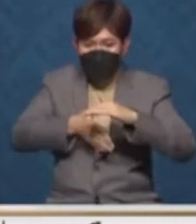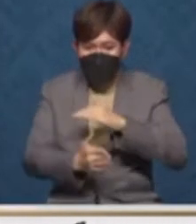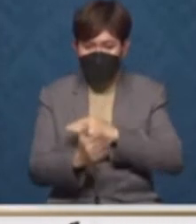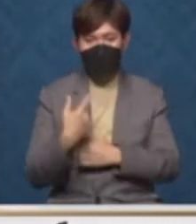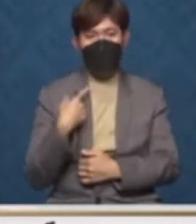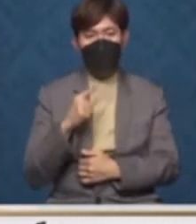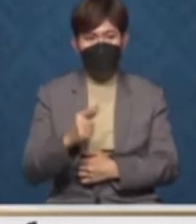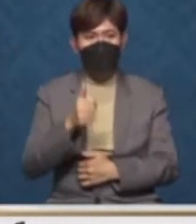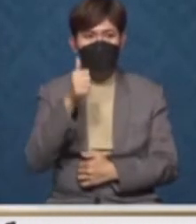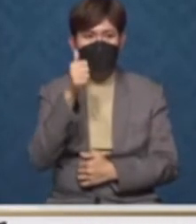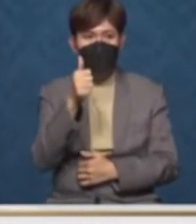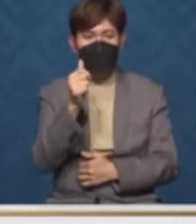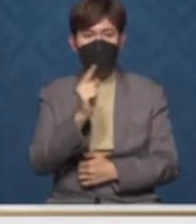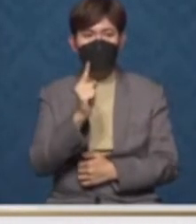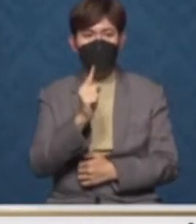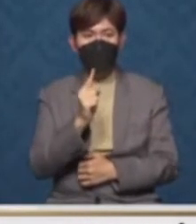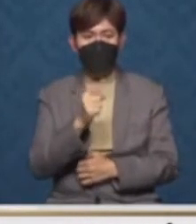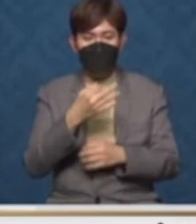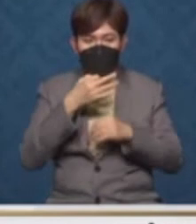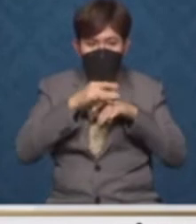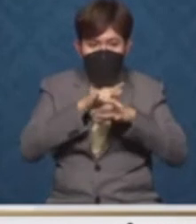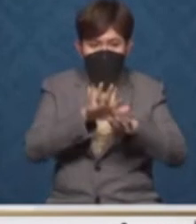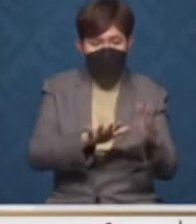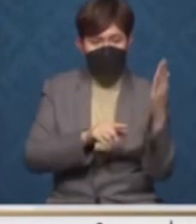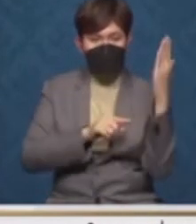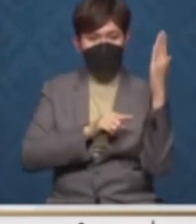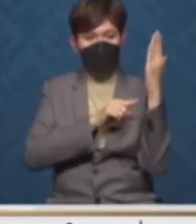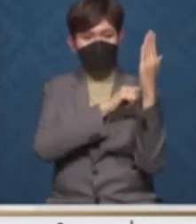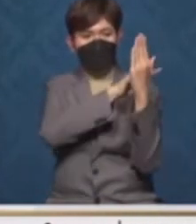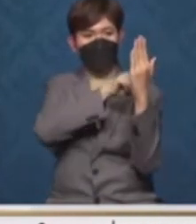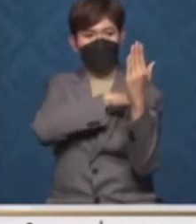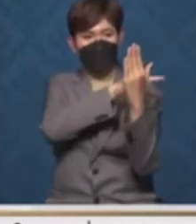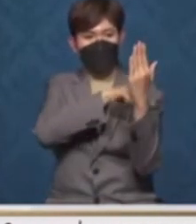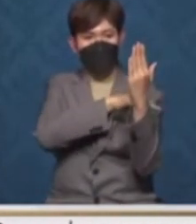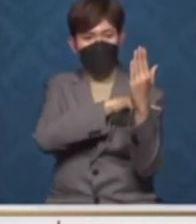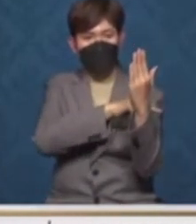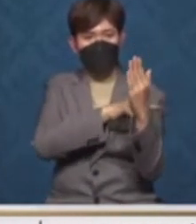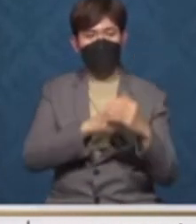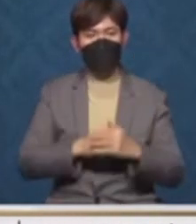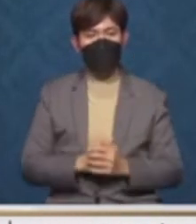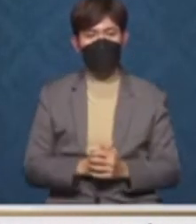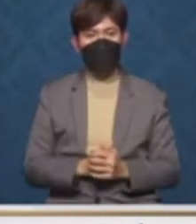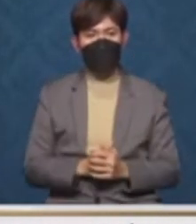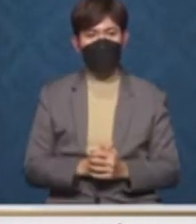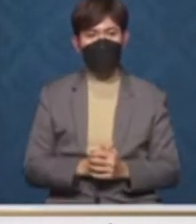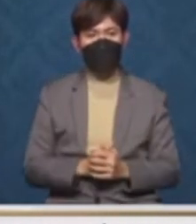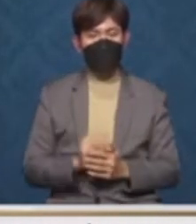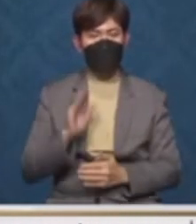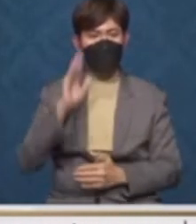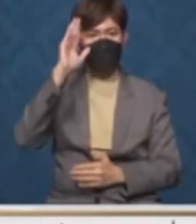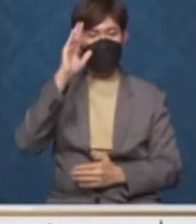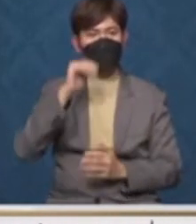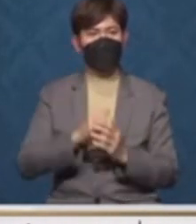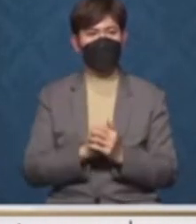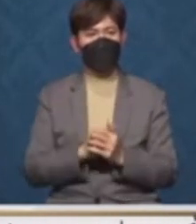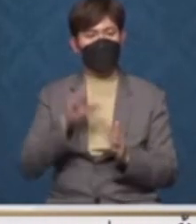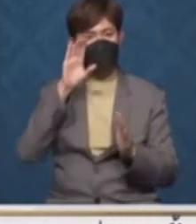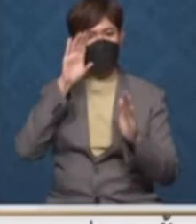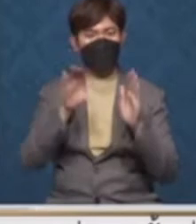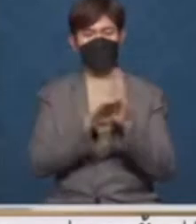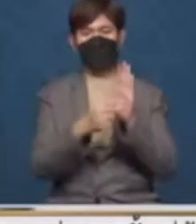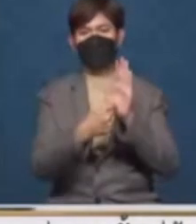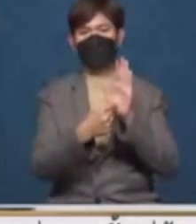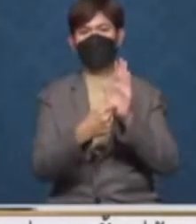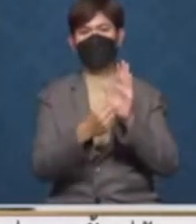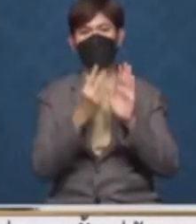านครับ ในฝั่งทะเลอันดามันในระยะ200ไมล์ทะเล ที่ปองเดียวฮะ ท่านครับท่านสมาชิกเอาเรือลำนี้มาธงชา